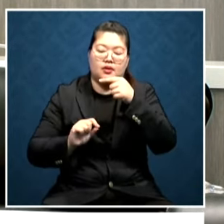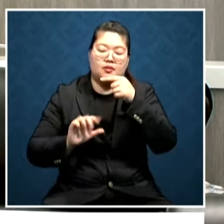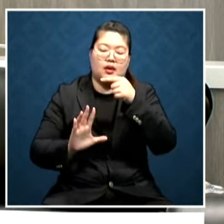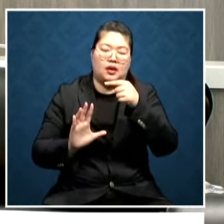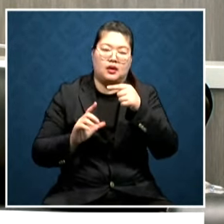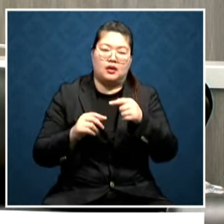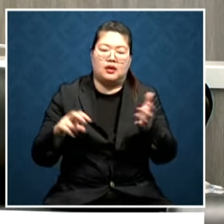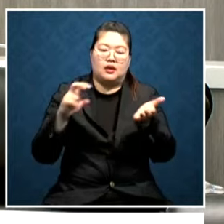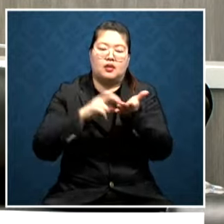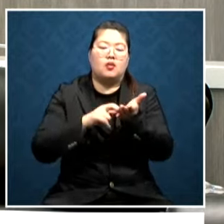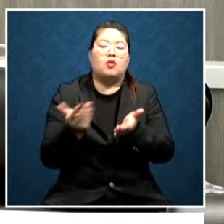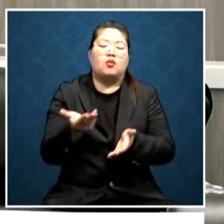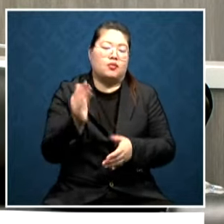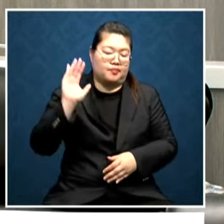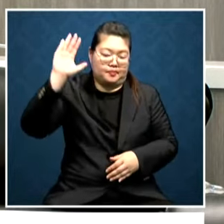องครับ